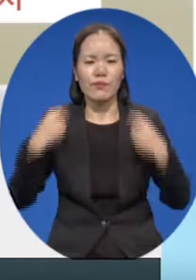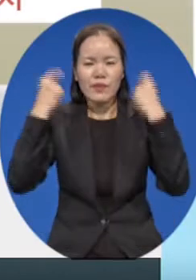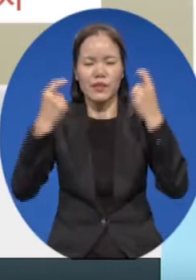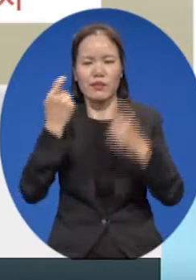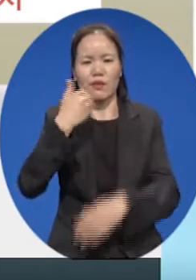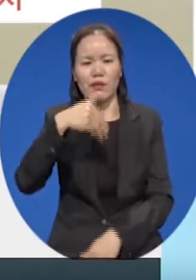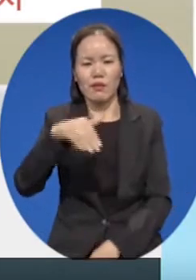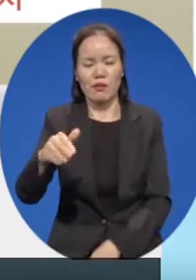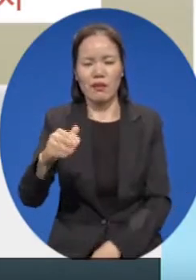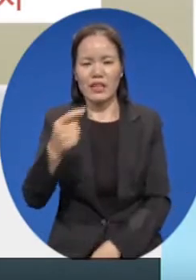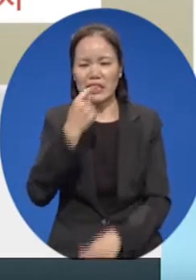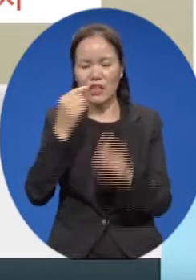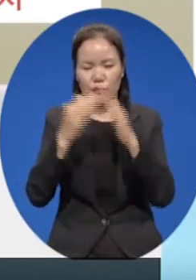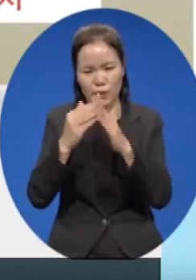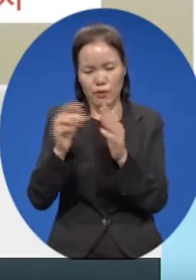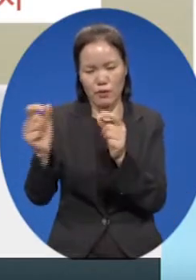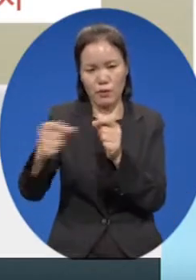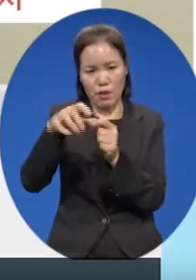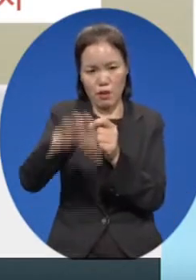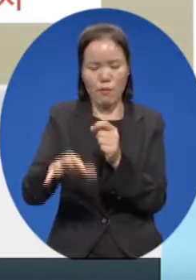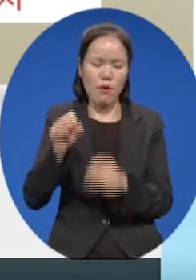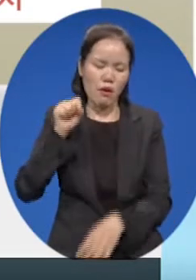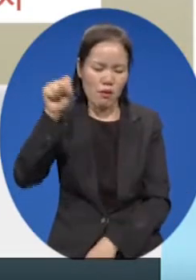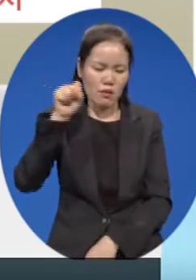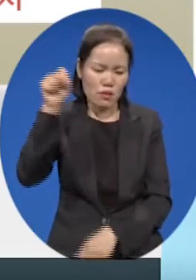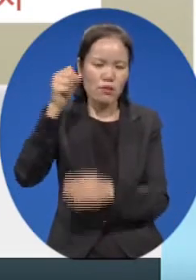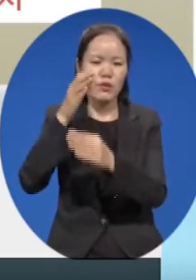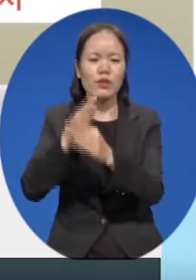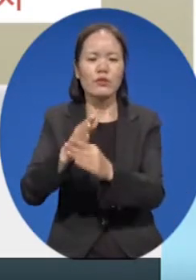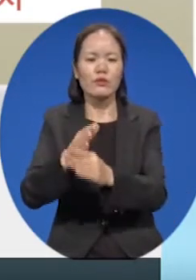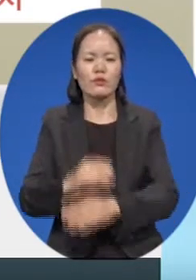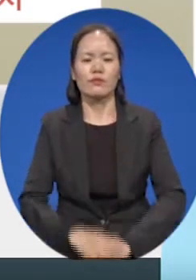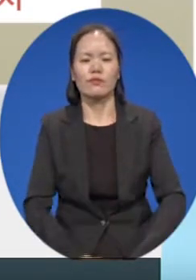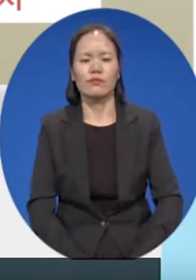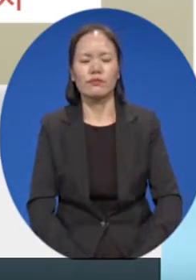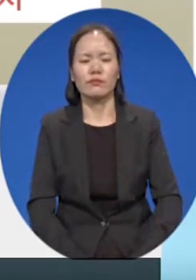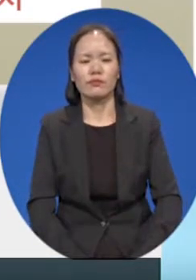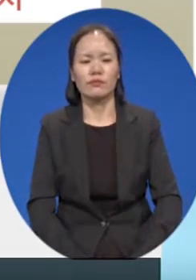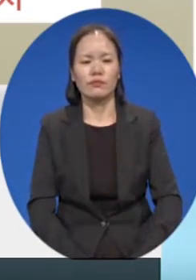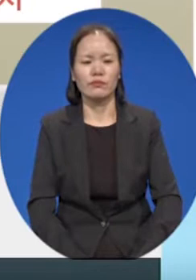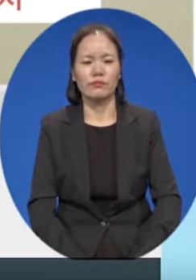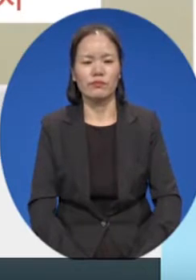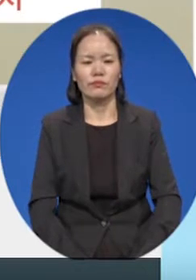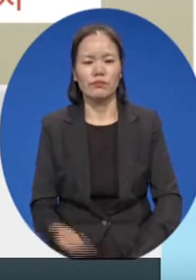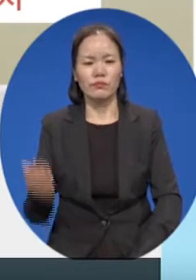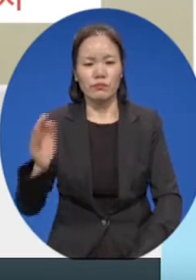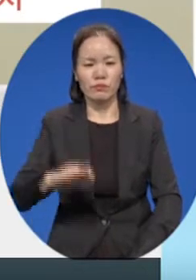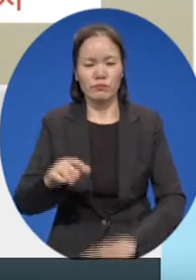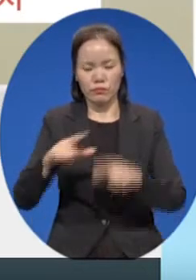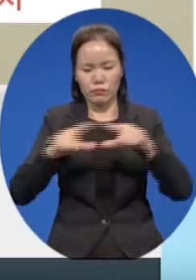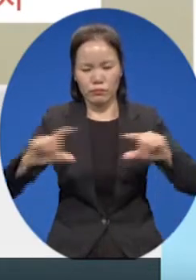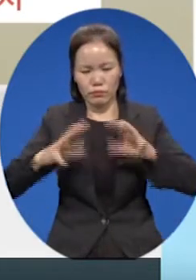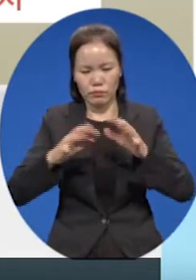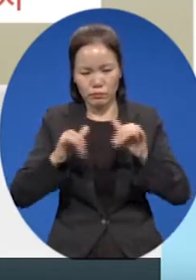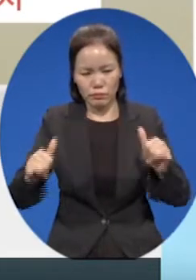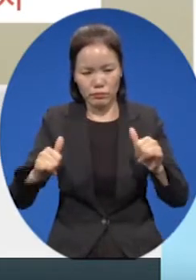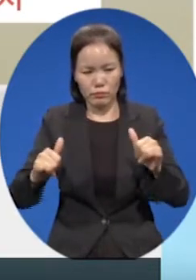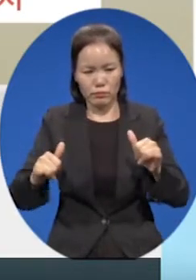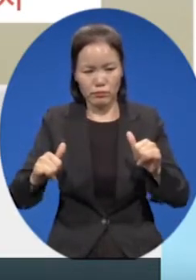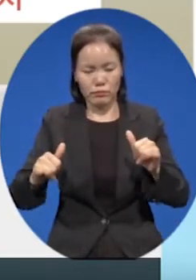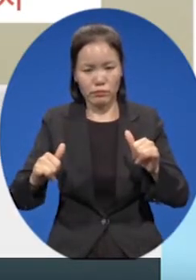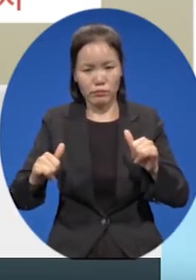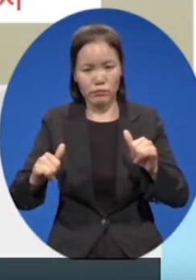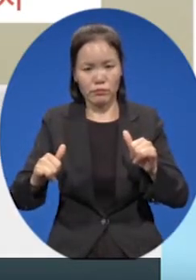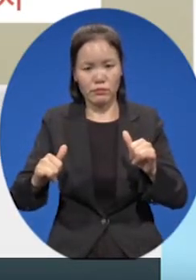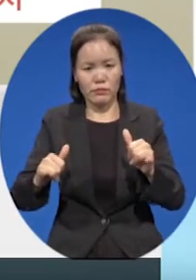가셔서 백악관 앞에서 지금 시위를 하고 계시단 말이에요. 그러면서 이분이 일반 국민이고 공인이 아니다 이렇게 얘기하시는데 제가